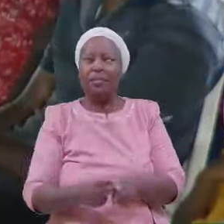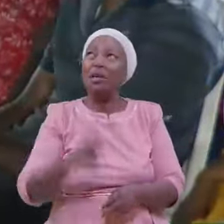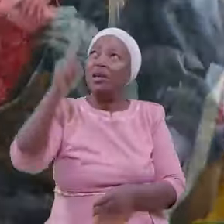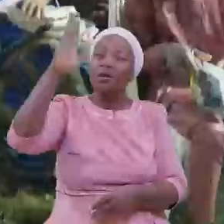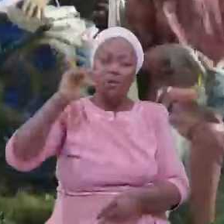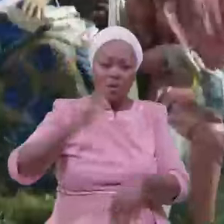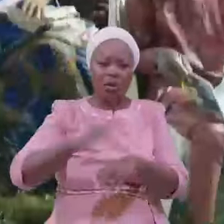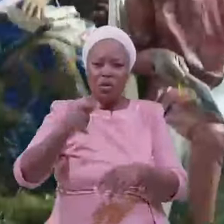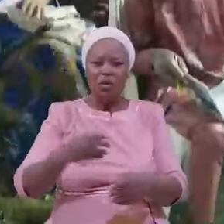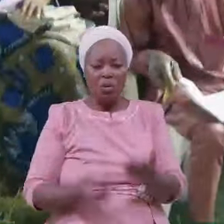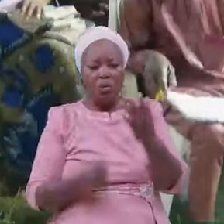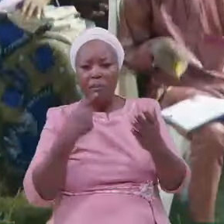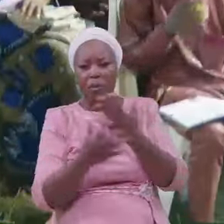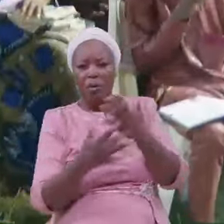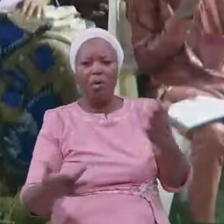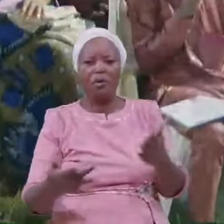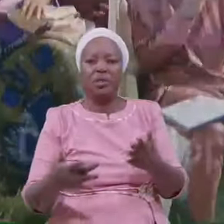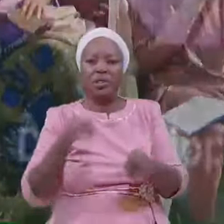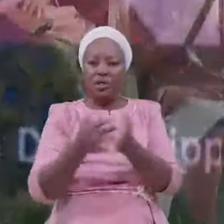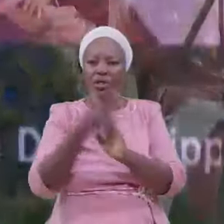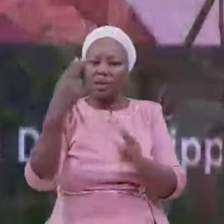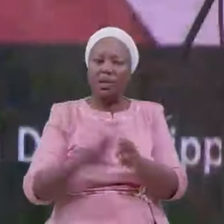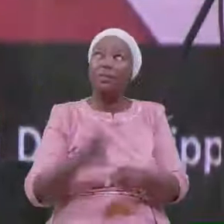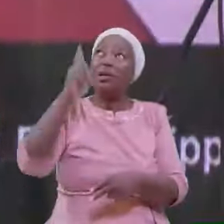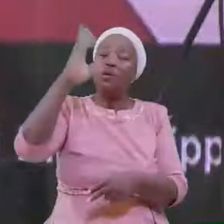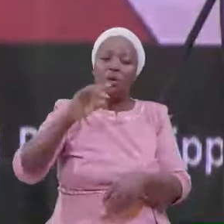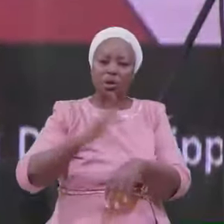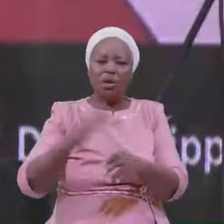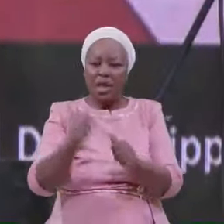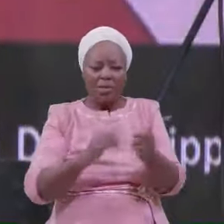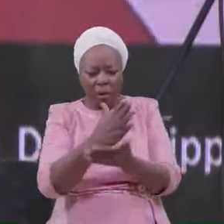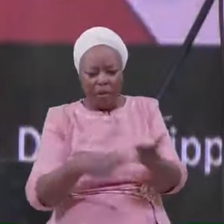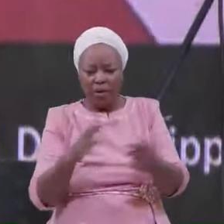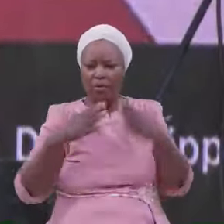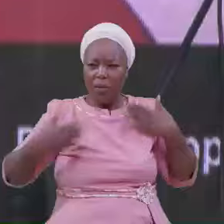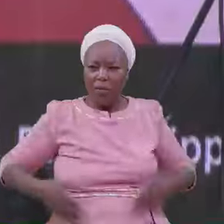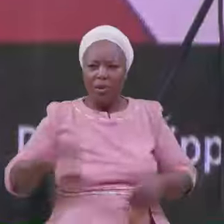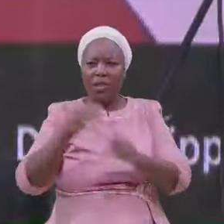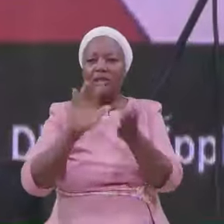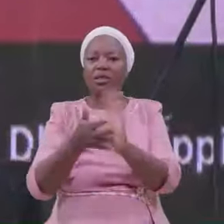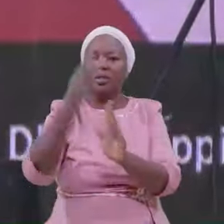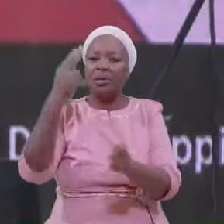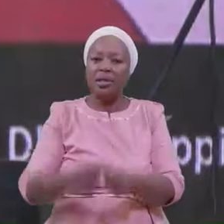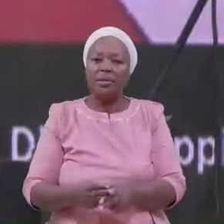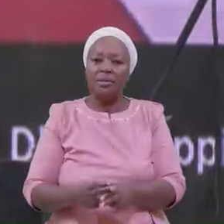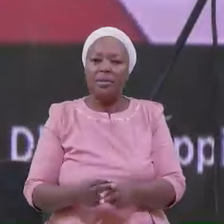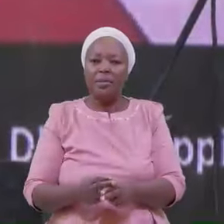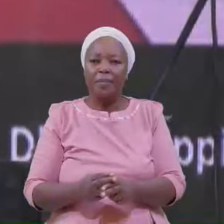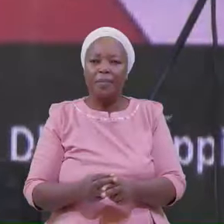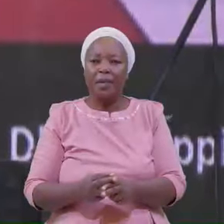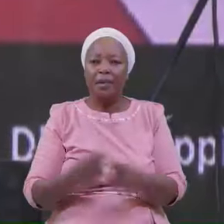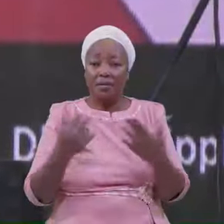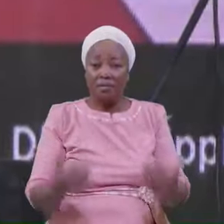system. Isipan. Iisipin. He'll touch hihipuin every part of your body. Hihipuin ang bawat bahagi ng iyong katawan. Tonight,